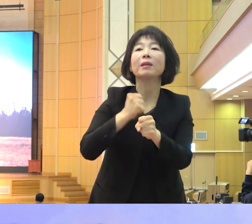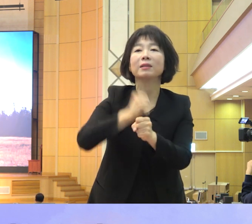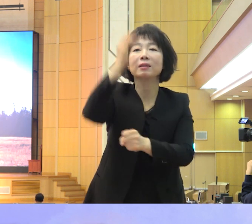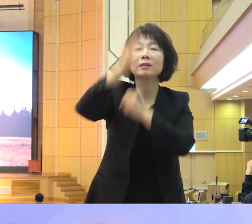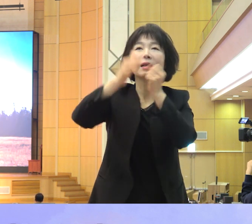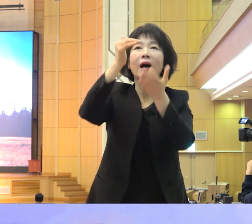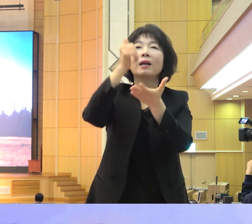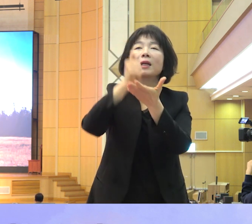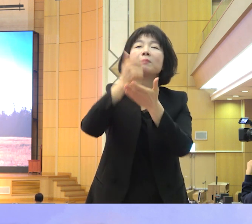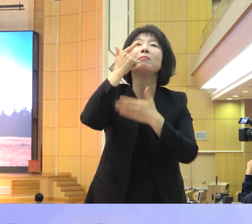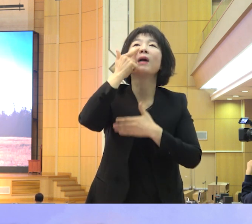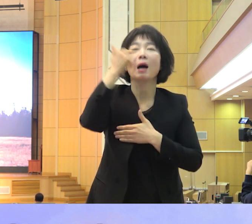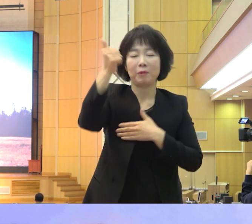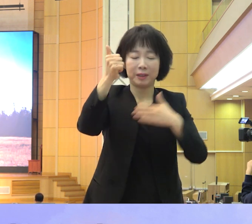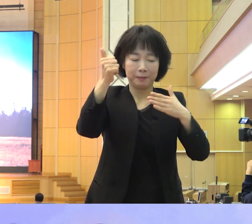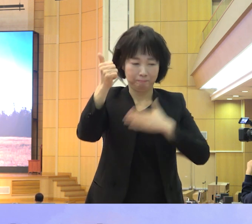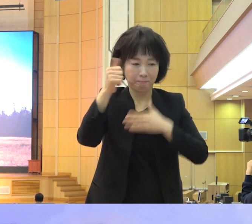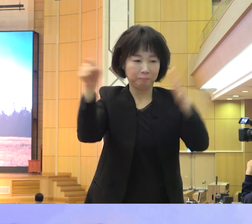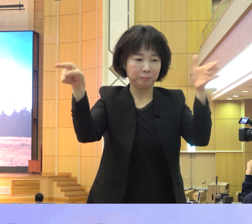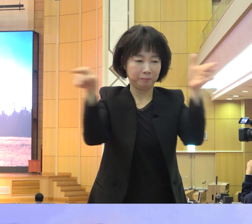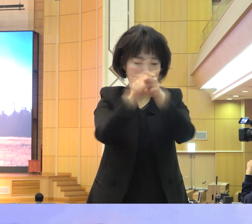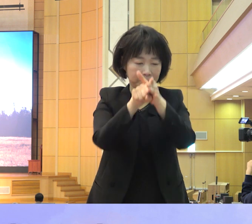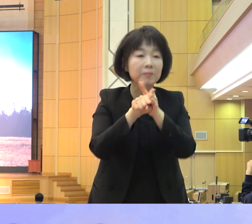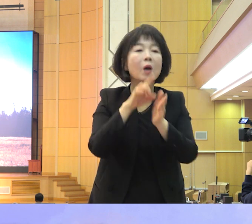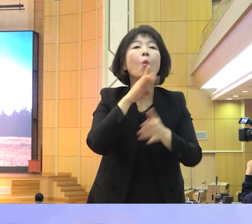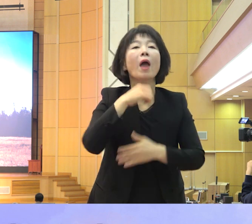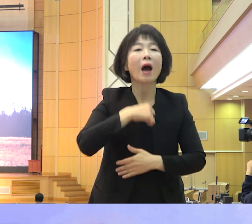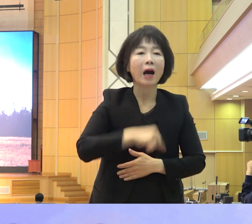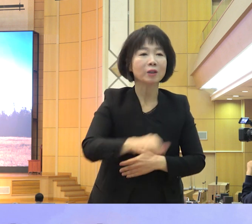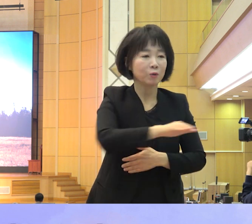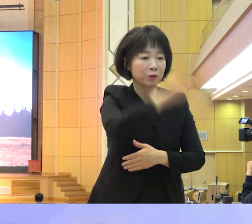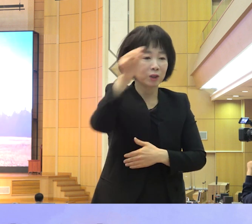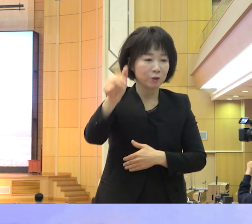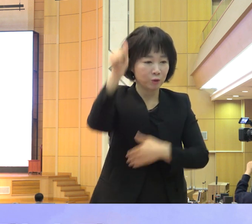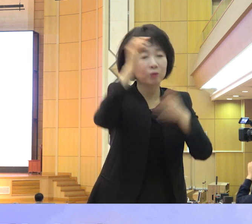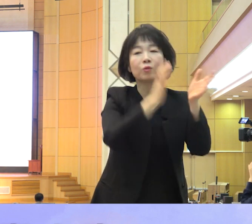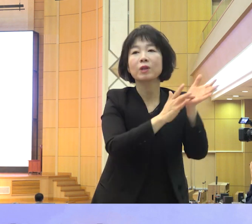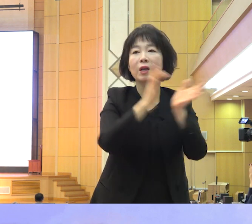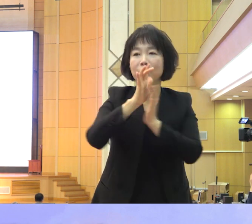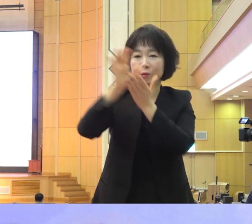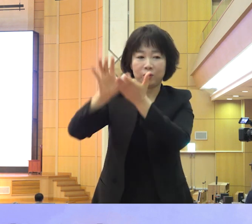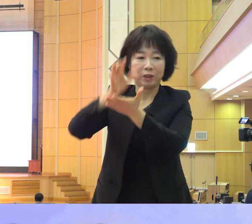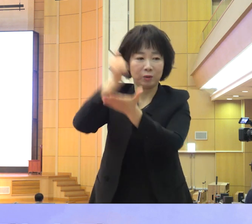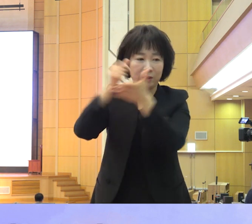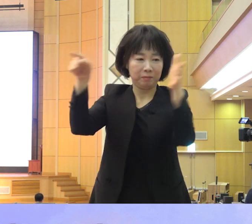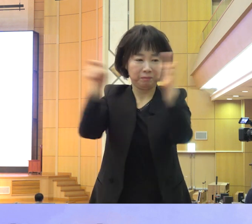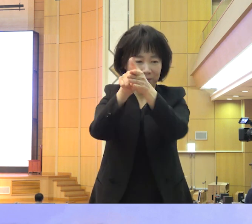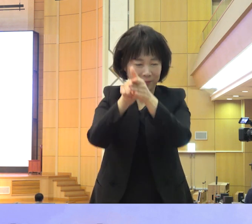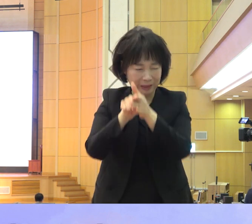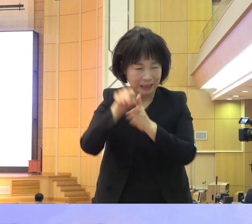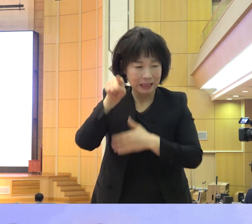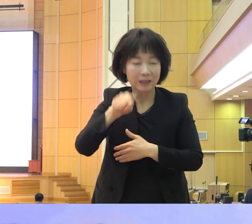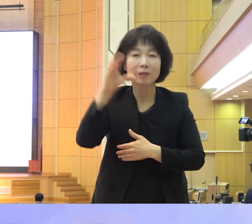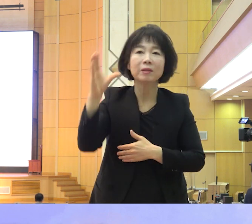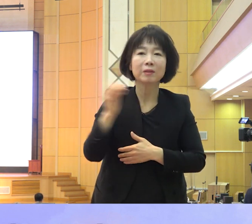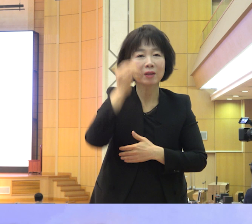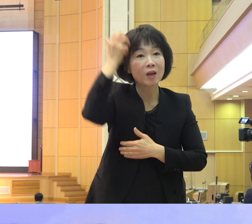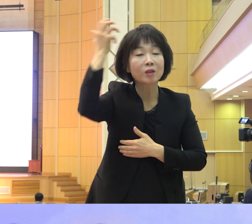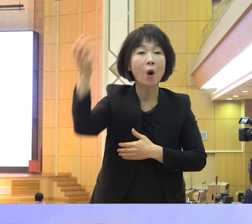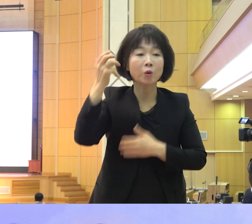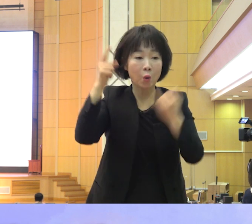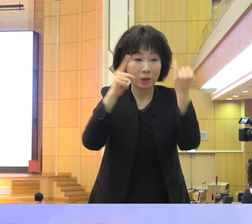하나님 아버지를 내가 믿사오며 그 외아들 우리 주 예수 그리스도를 믿사오니 이는